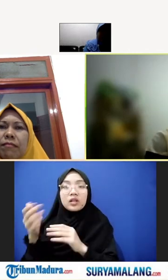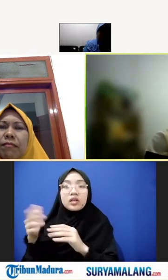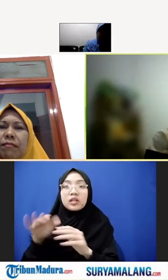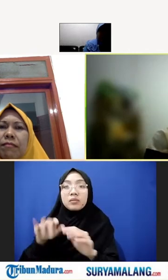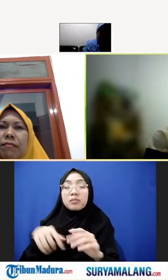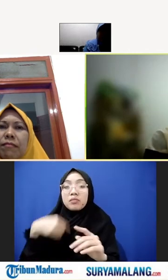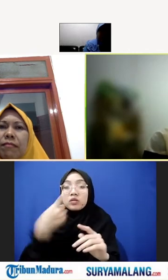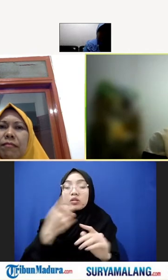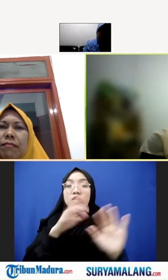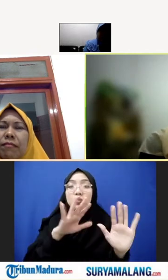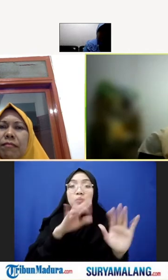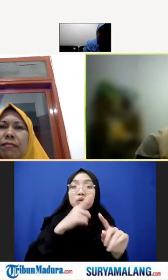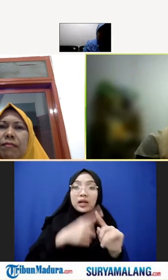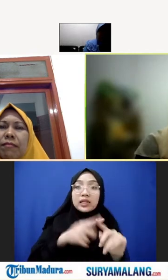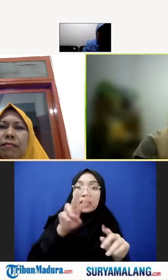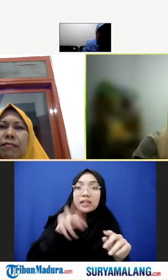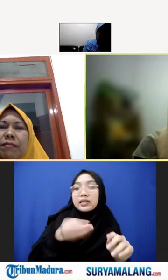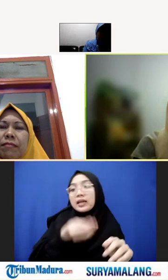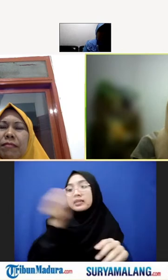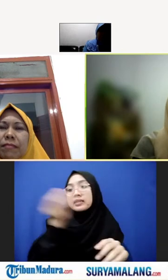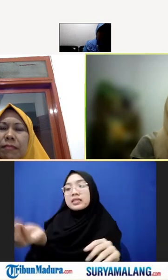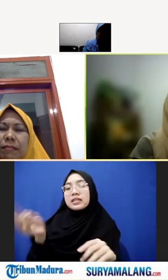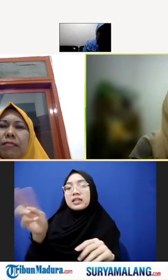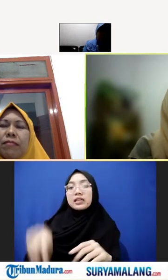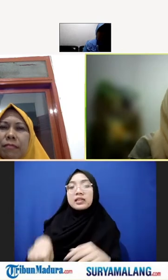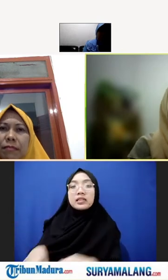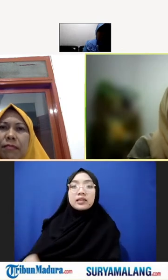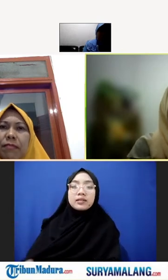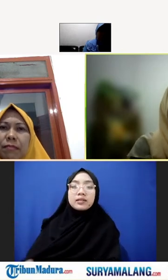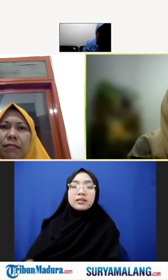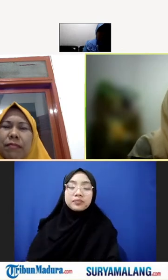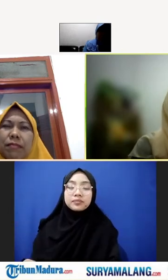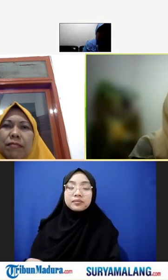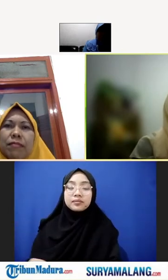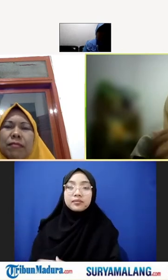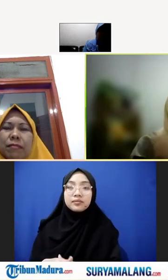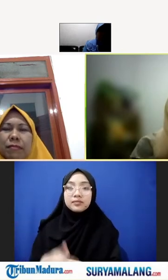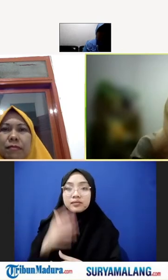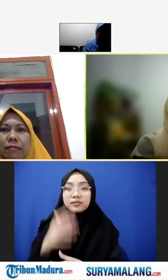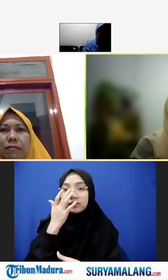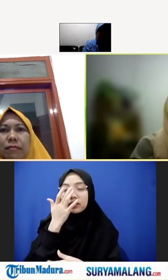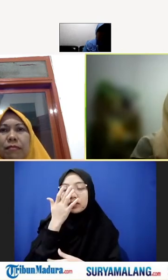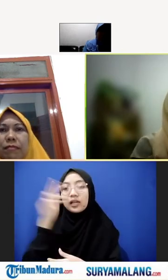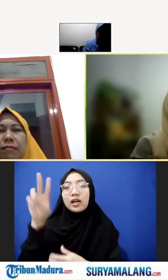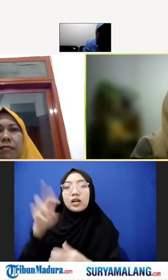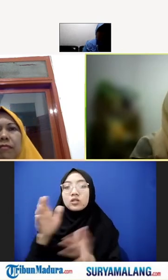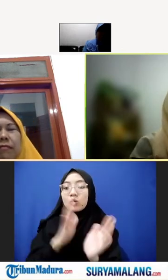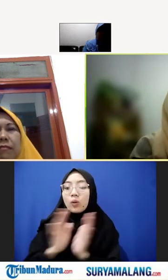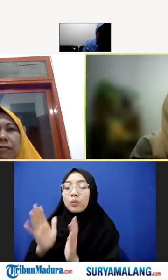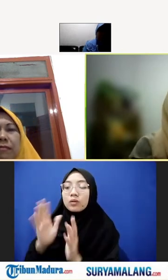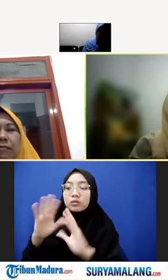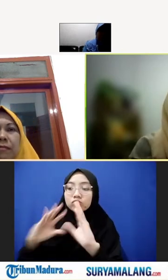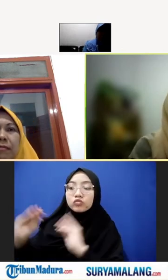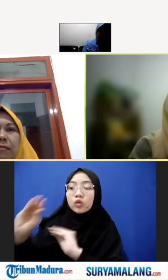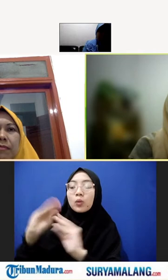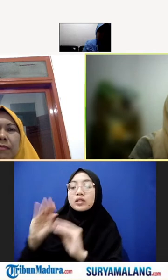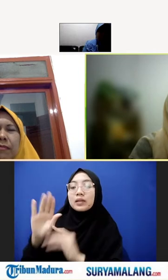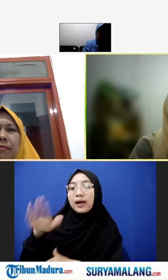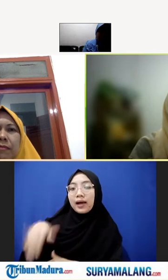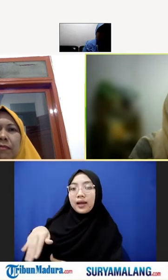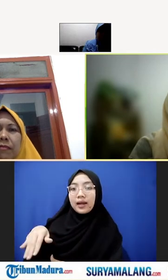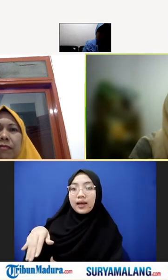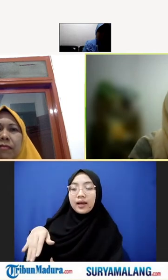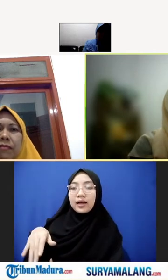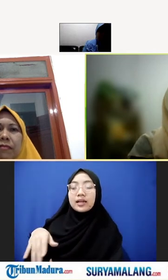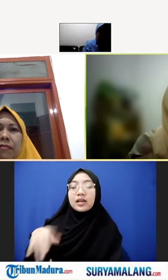tugas, setelah 10 tugas mami kasih handphone lagi gitu. Dan harus diobrolin sama anak. Jadi sekarang